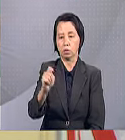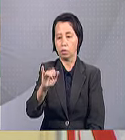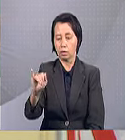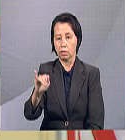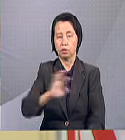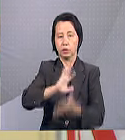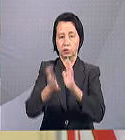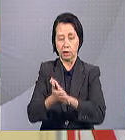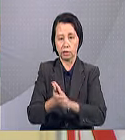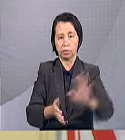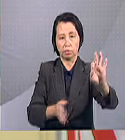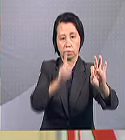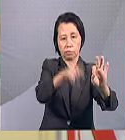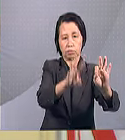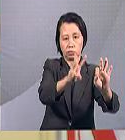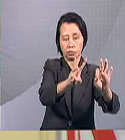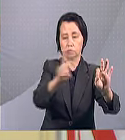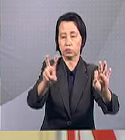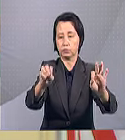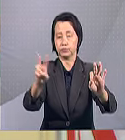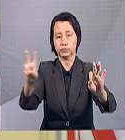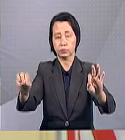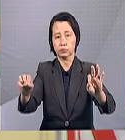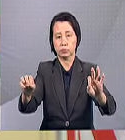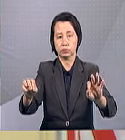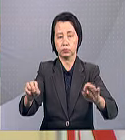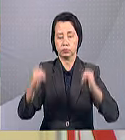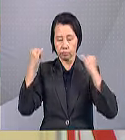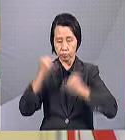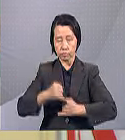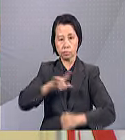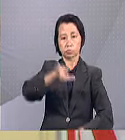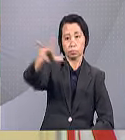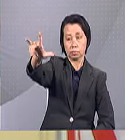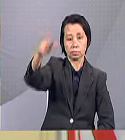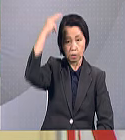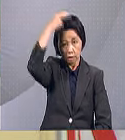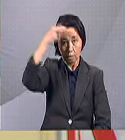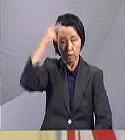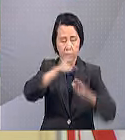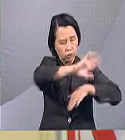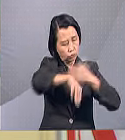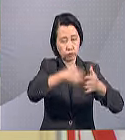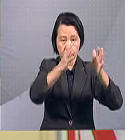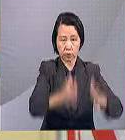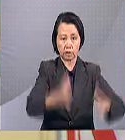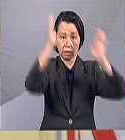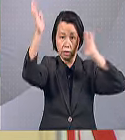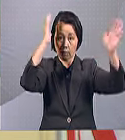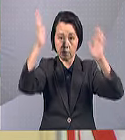maka pada 9 Jun 2020 ibadat haji untuk semua rakyat Malaysia bagi musim